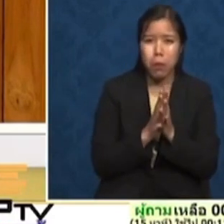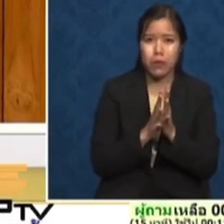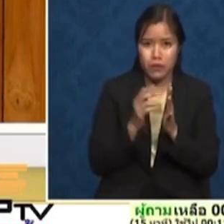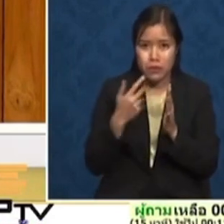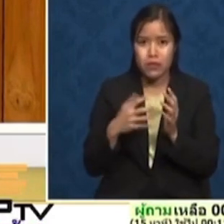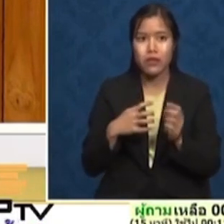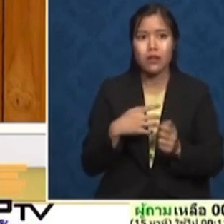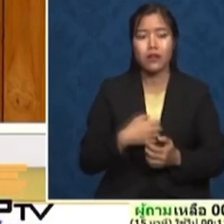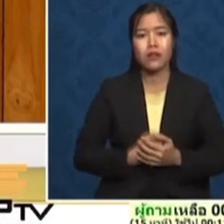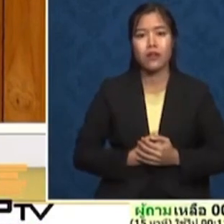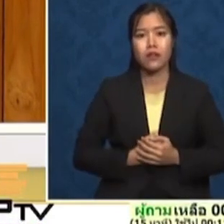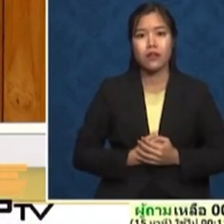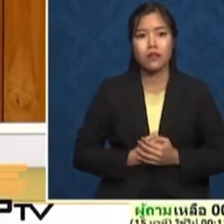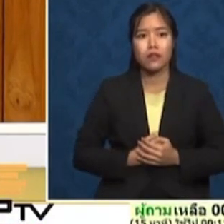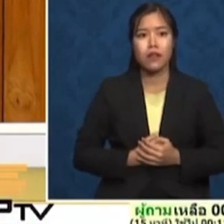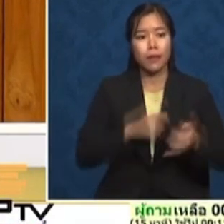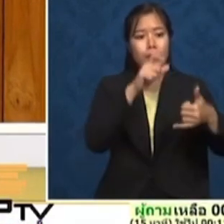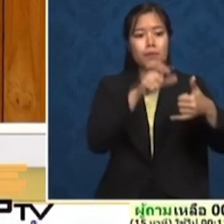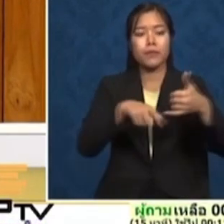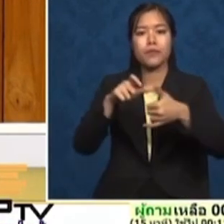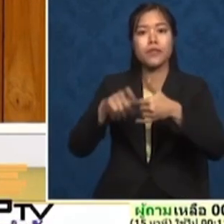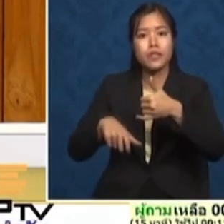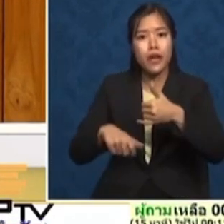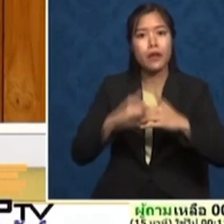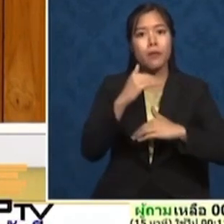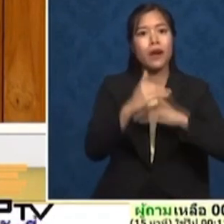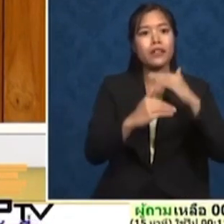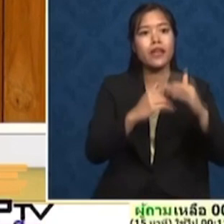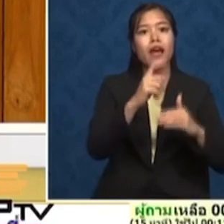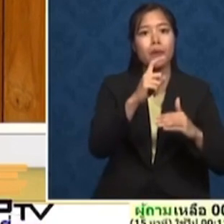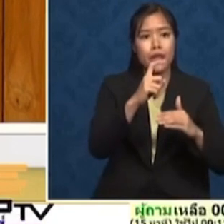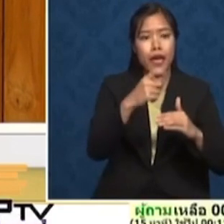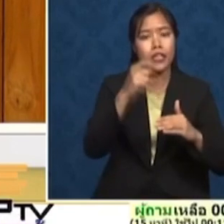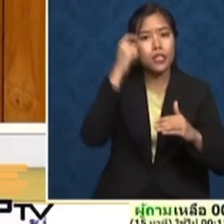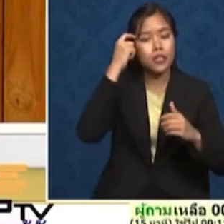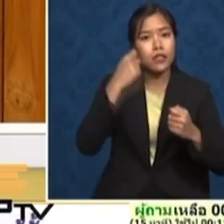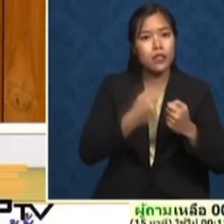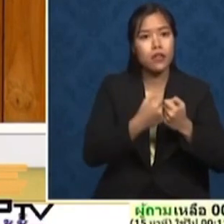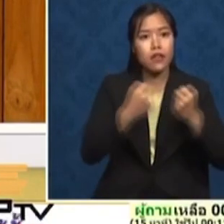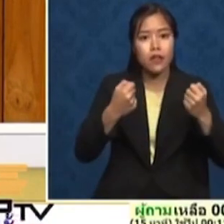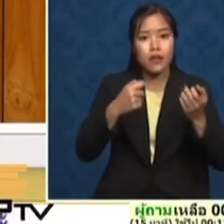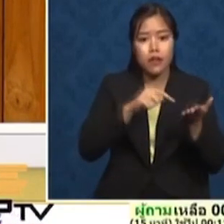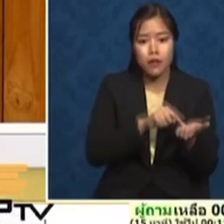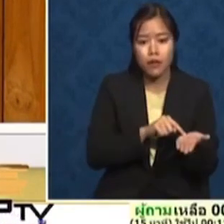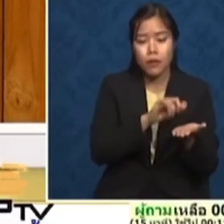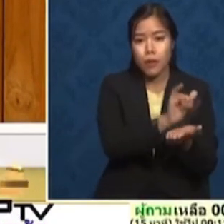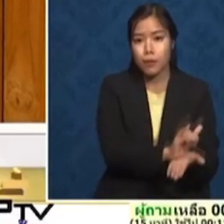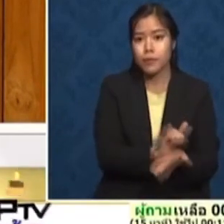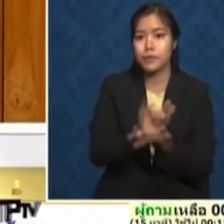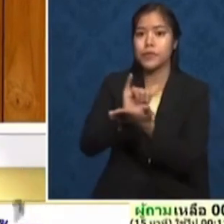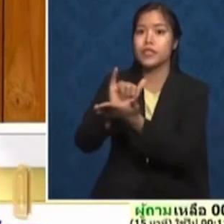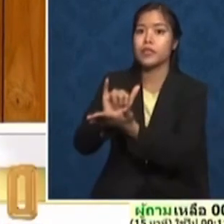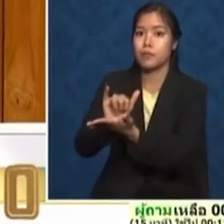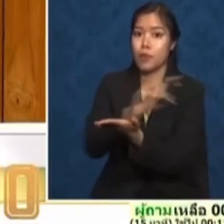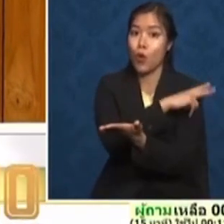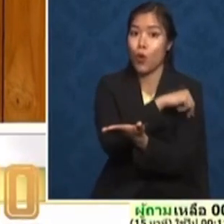พัฒนาพิตินิสัยเราก็จึงมีขยายกรณีการไปรักษาตัวอยู่นอกโรง